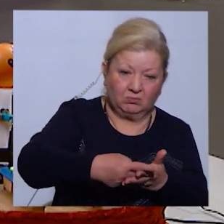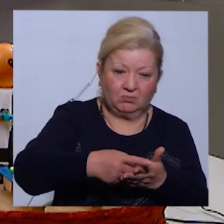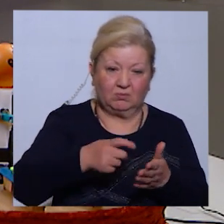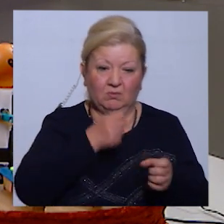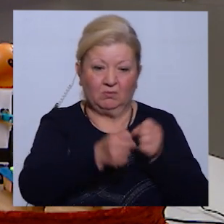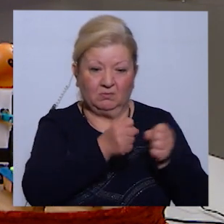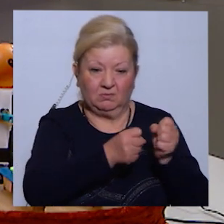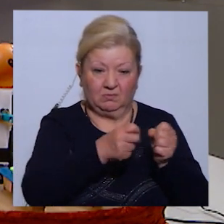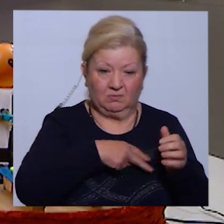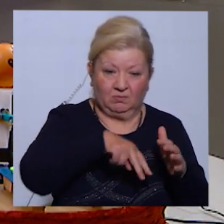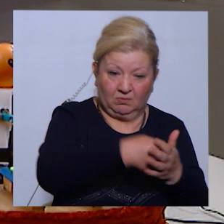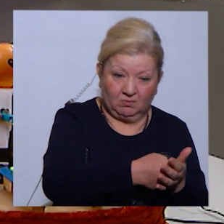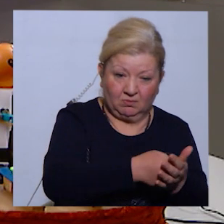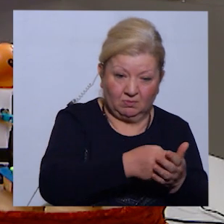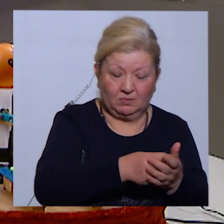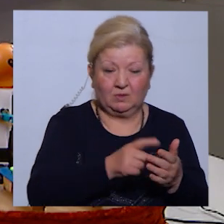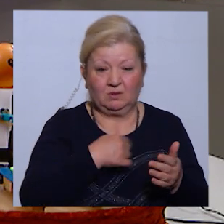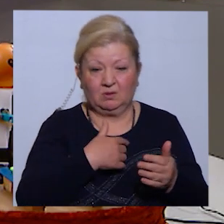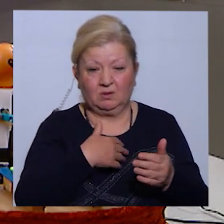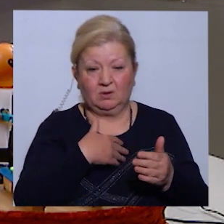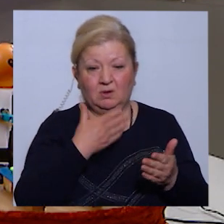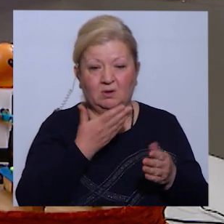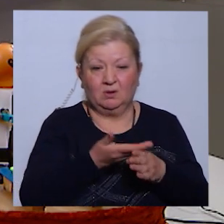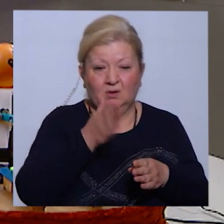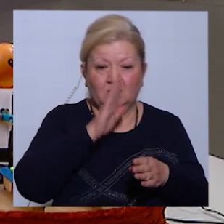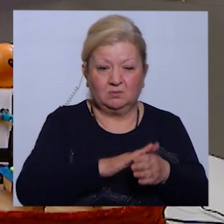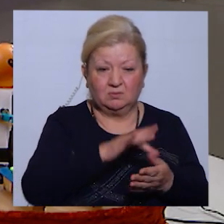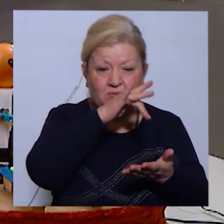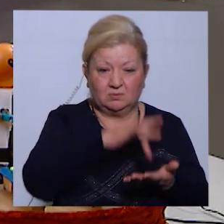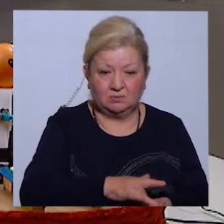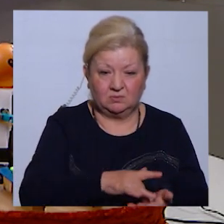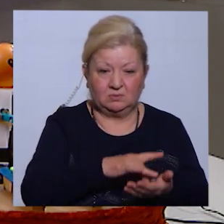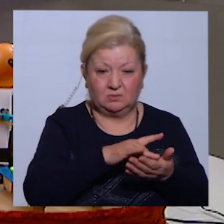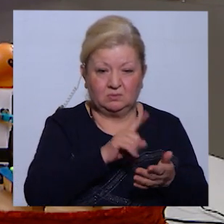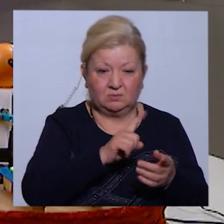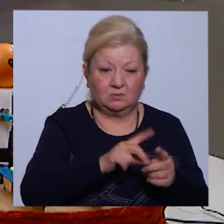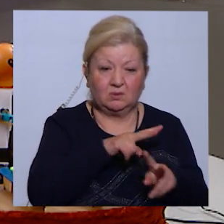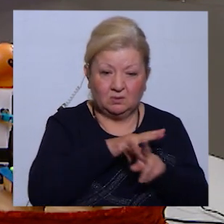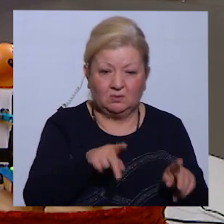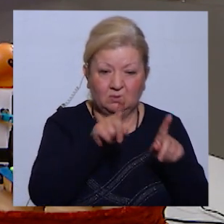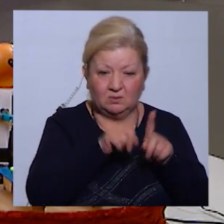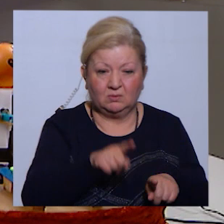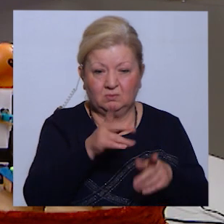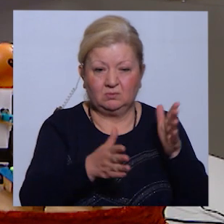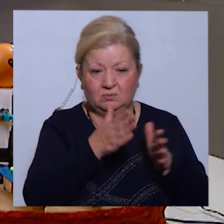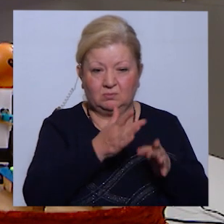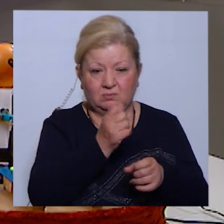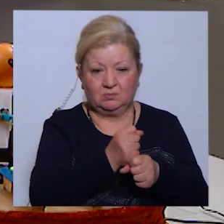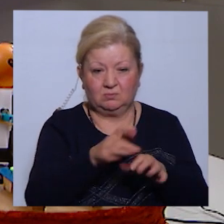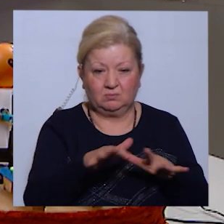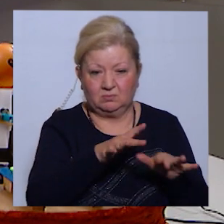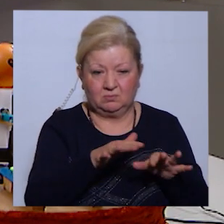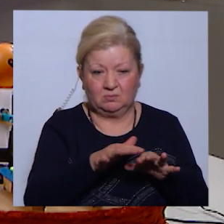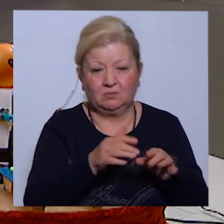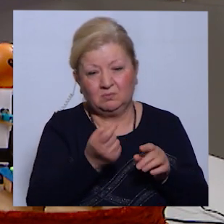იქით, რომ ჩვენი სიმძიმის ცენტრი არ გამოვიდეს საყრდენი ფართობიდან. ზუსტად ასე იქცევა ესაც. ნუ